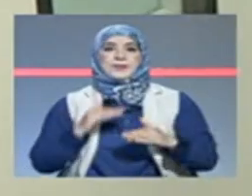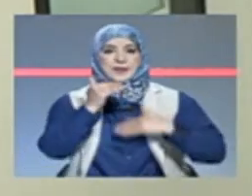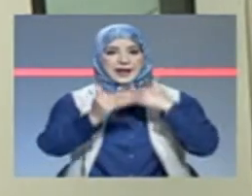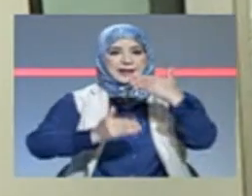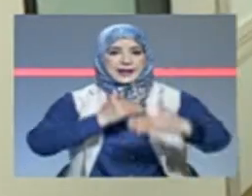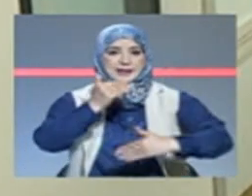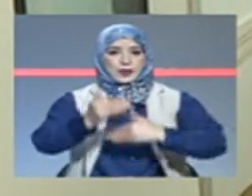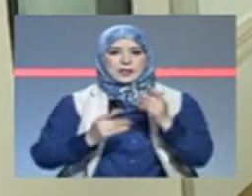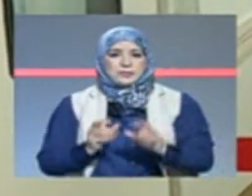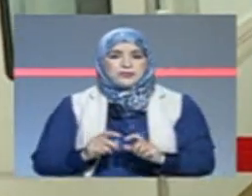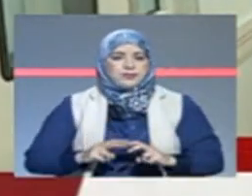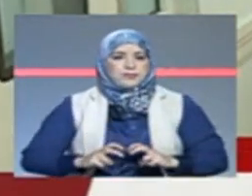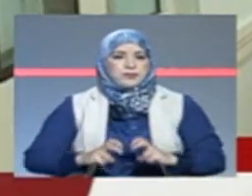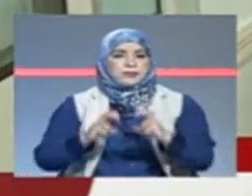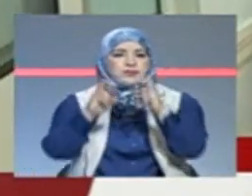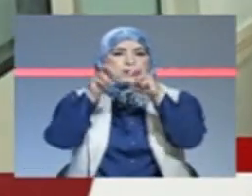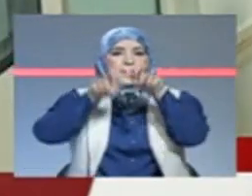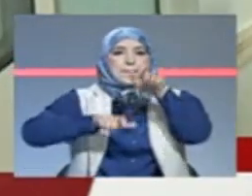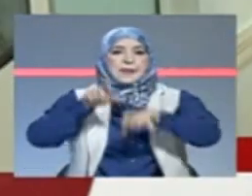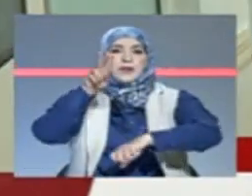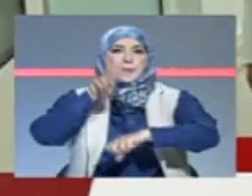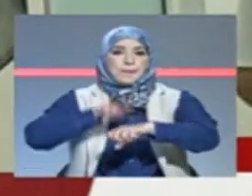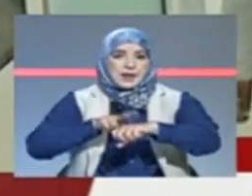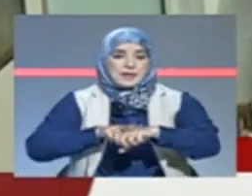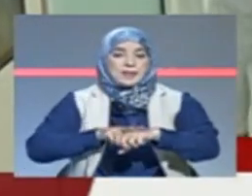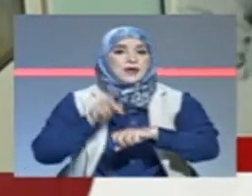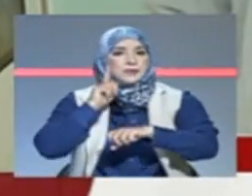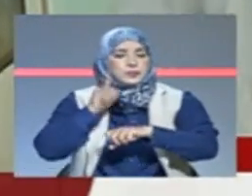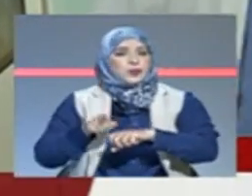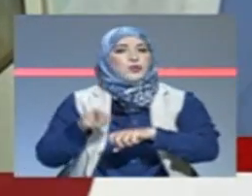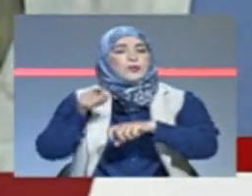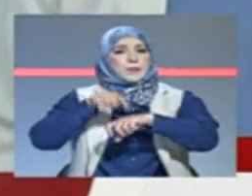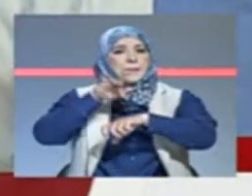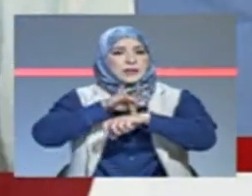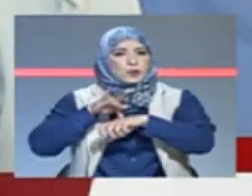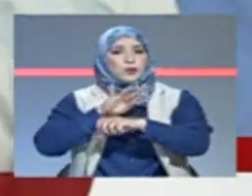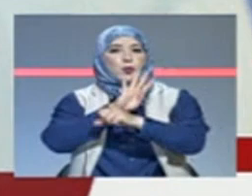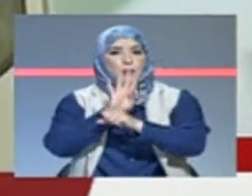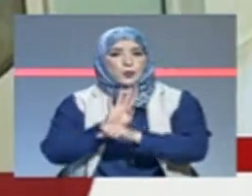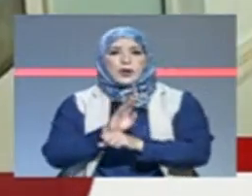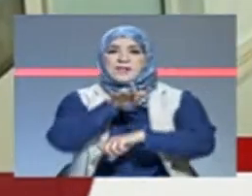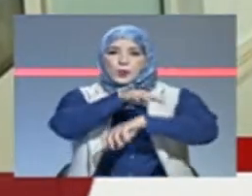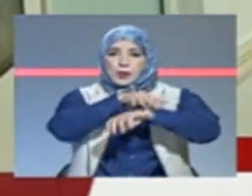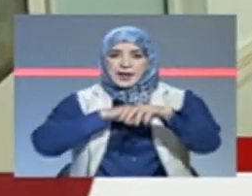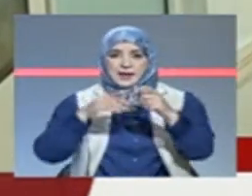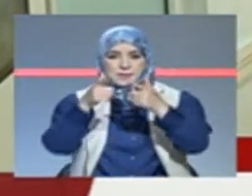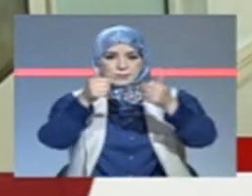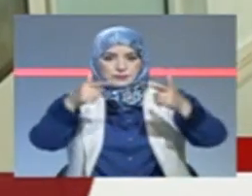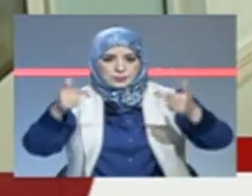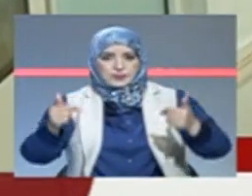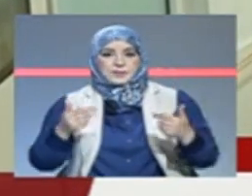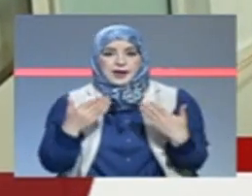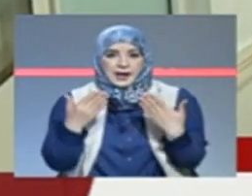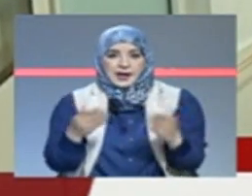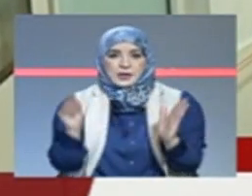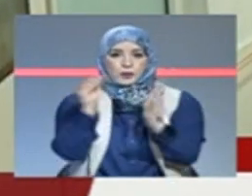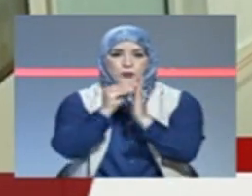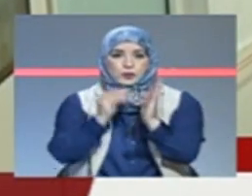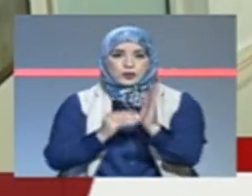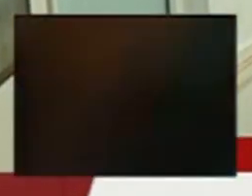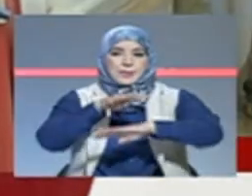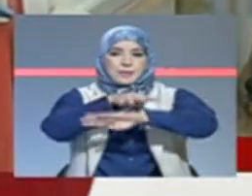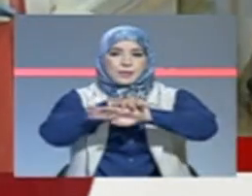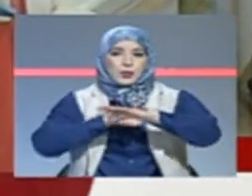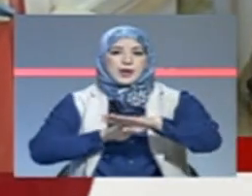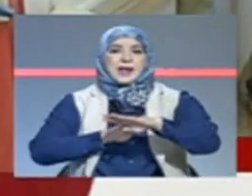وصل النسق المرتفع للوفيات الناجمة عن الإصابة بفيروس كورونا في عدد من الولايات، حيث سجل بولاية